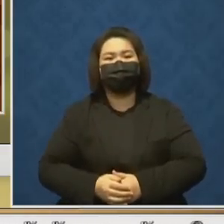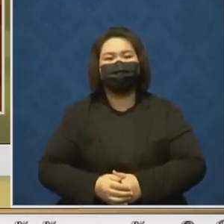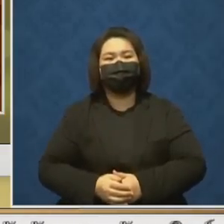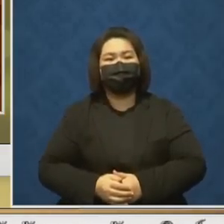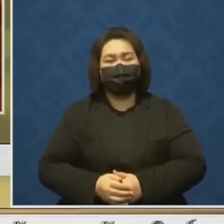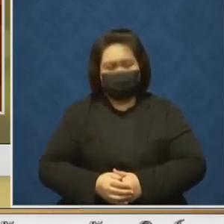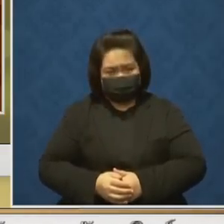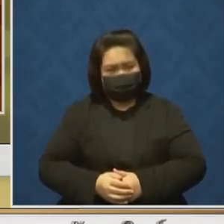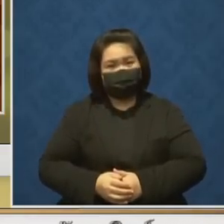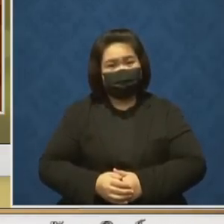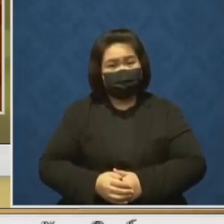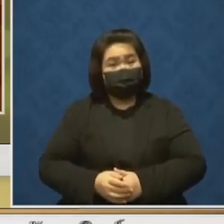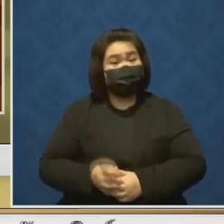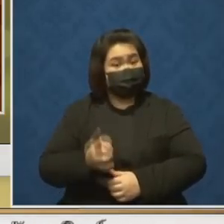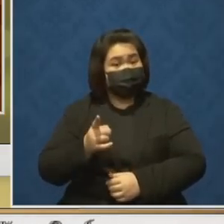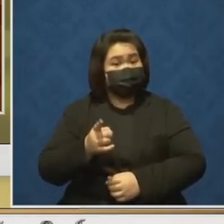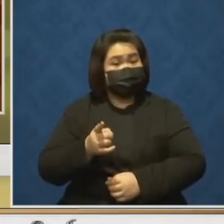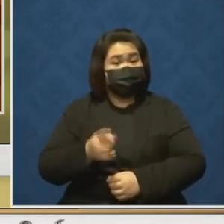แต่กสมชื่อนะคะ